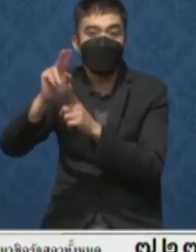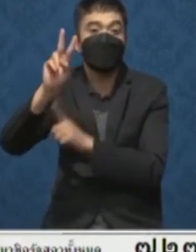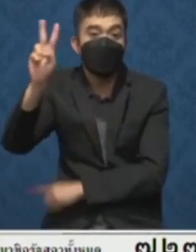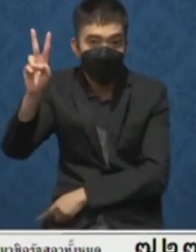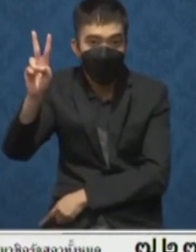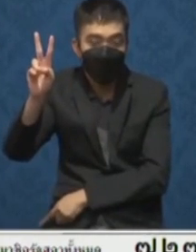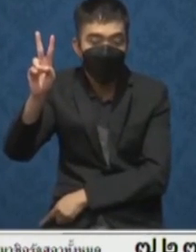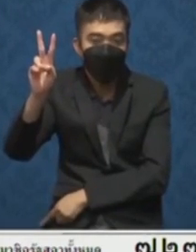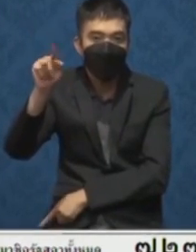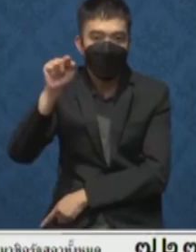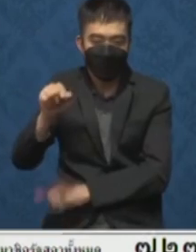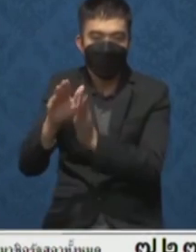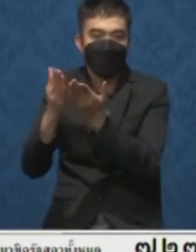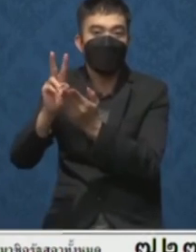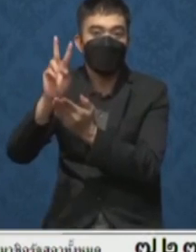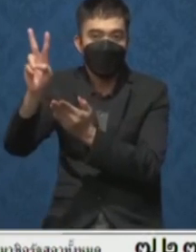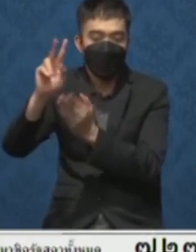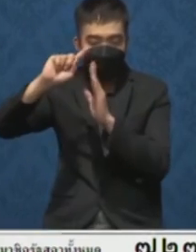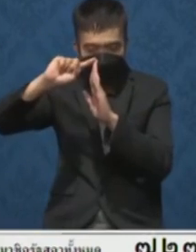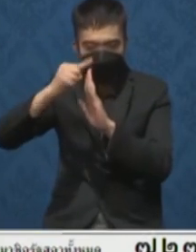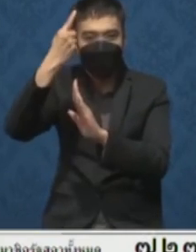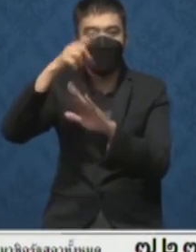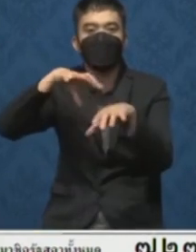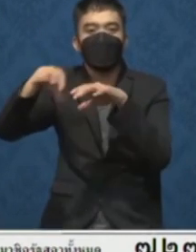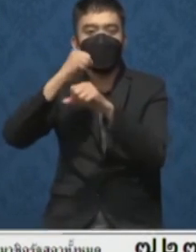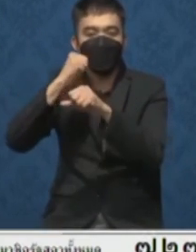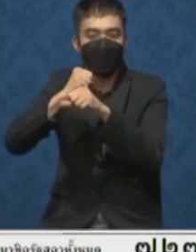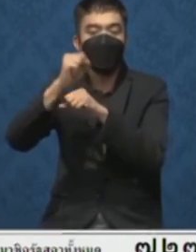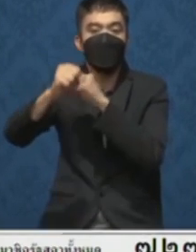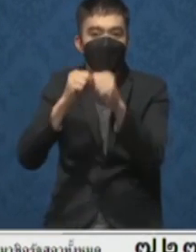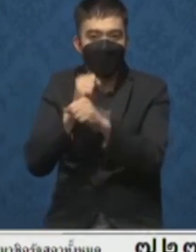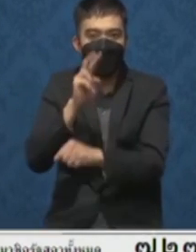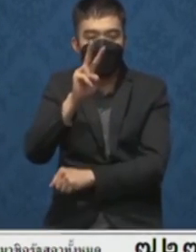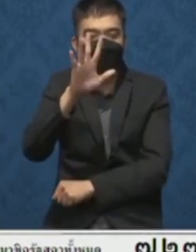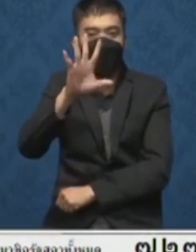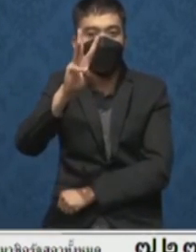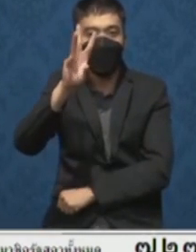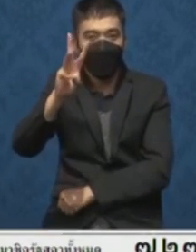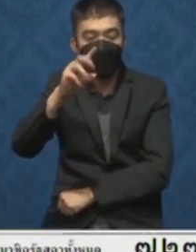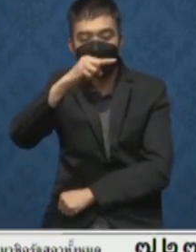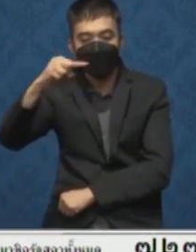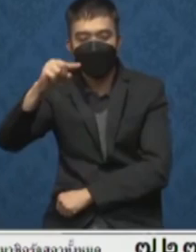ที่จะเริ่มปี 2,566 ถึง 2,580